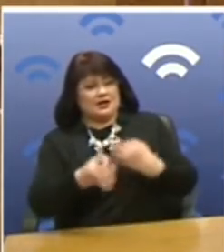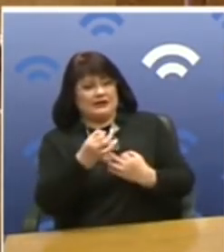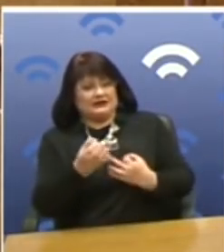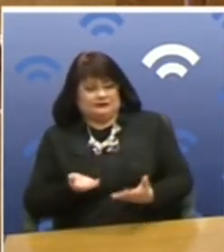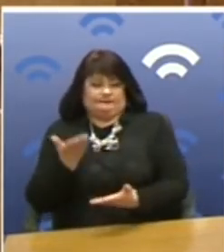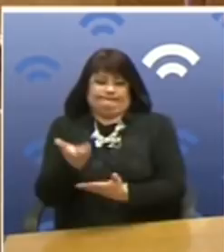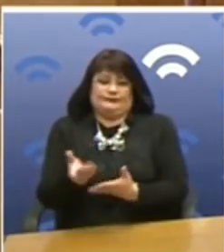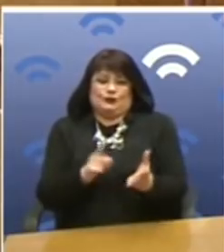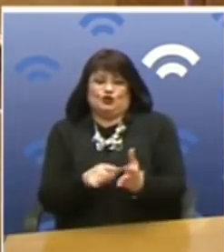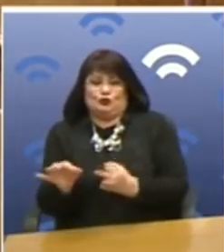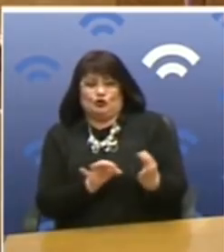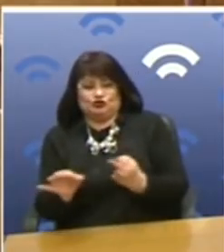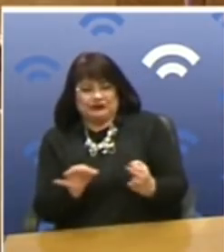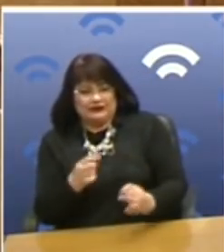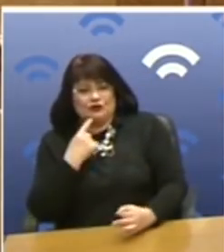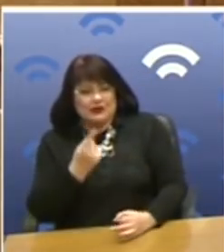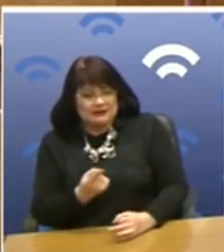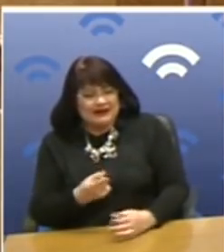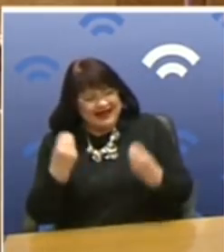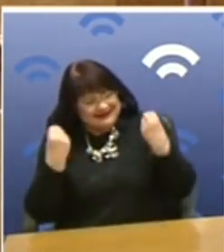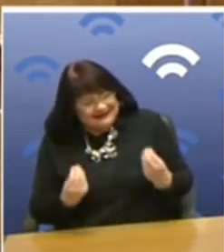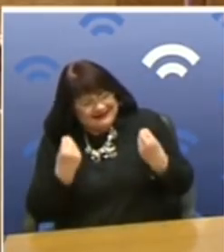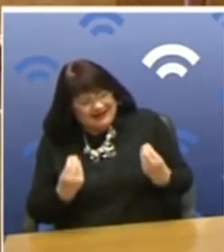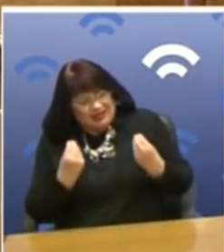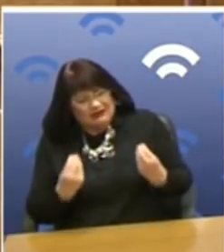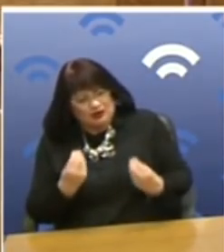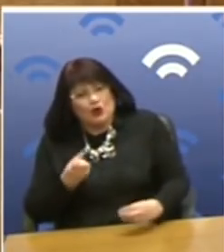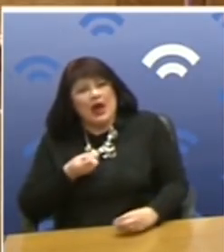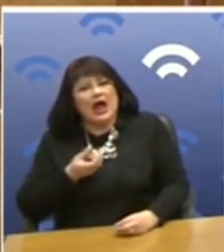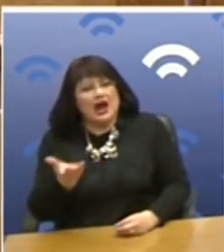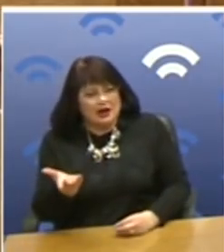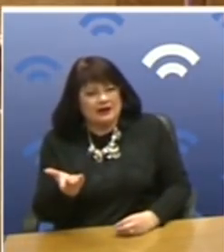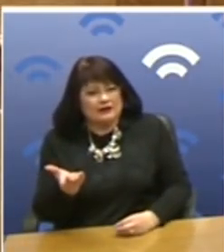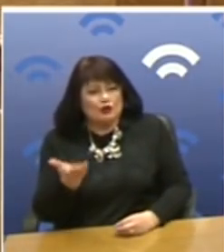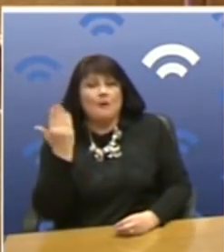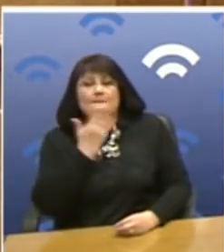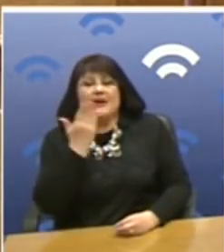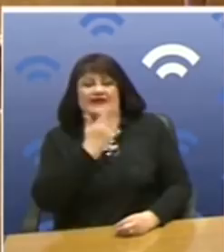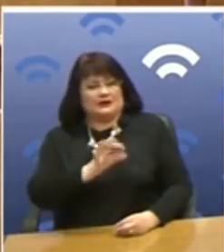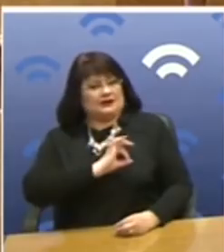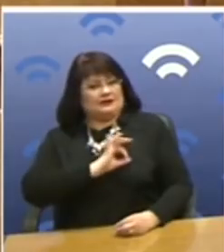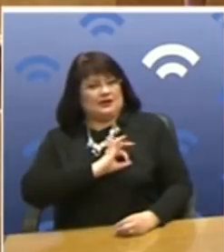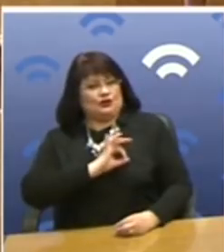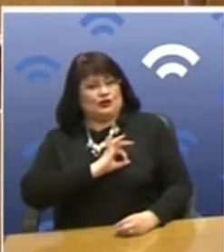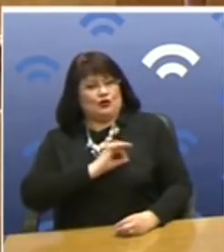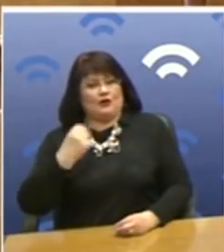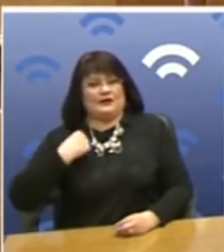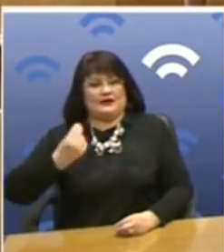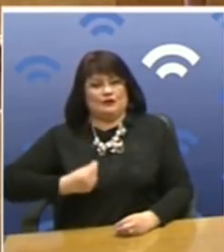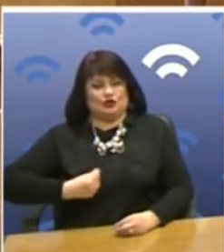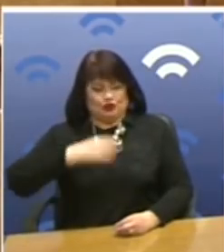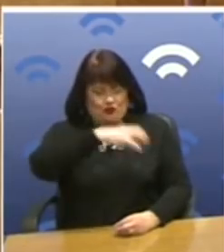νομοσχέδιο που ανεβάζει, αν είναι δυνατόν δηλαδή, τον αριθμό των μαθητών του νηπιαγωγείου και του δημοτικού